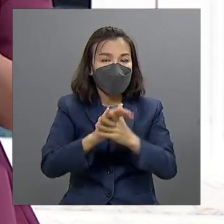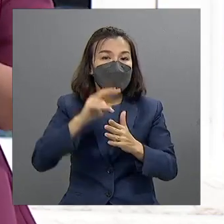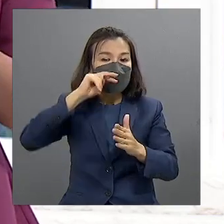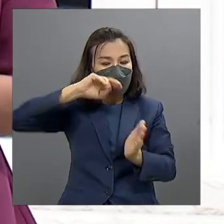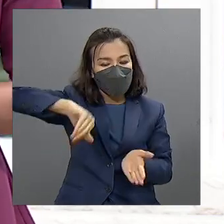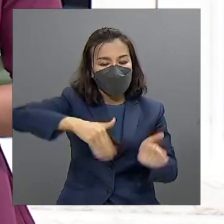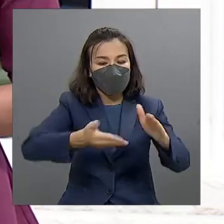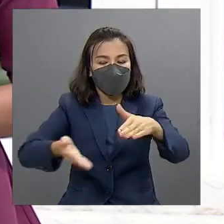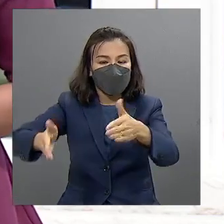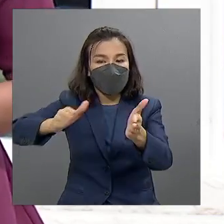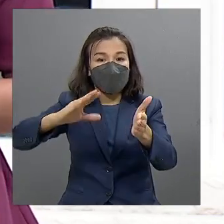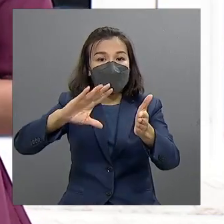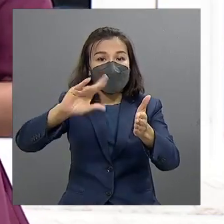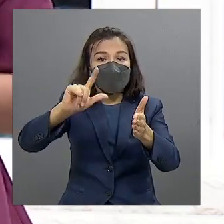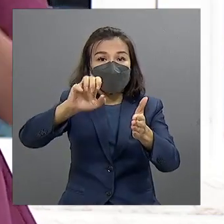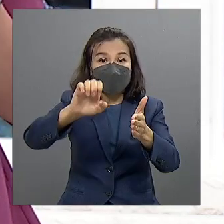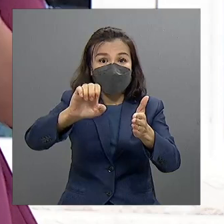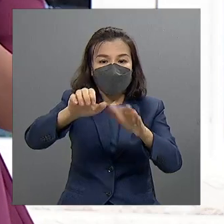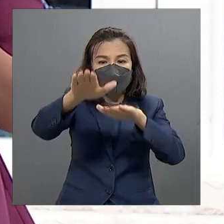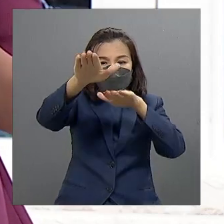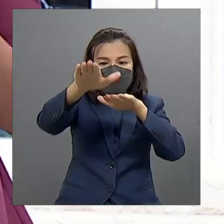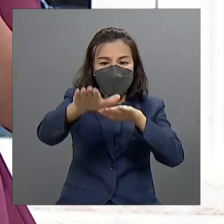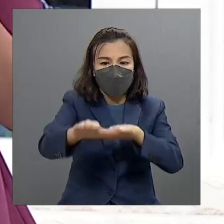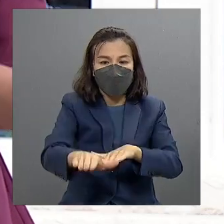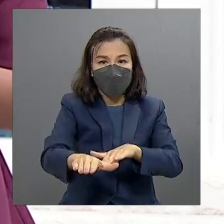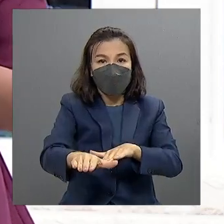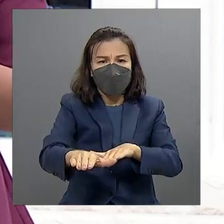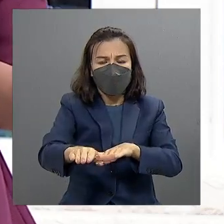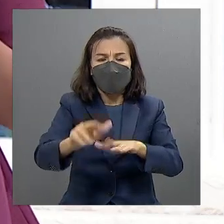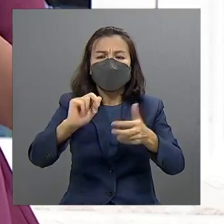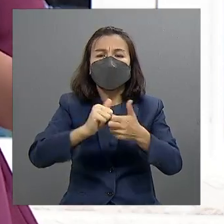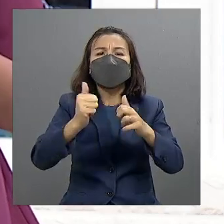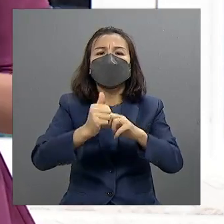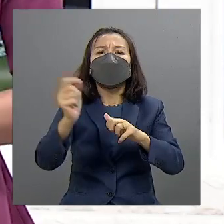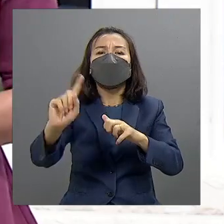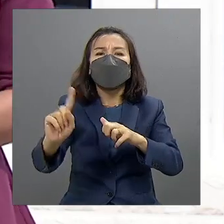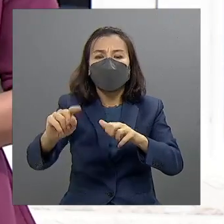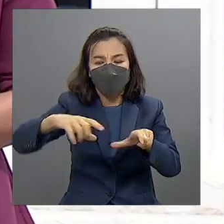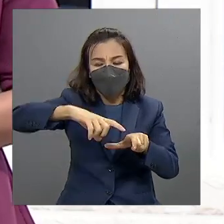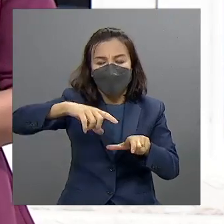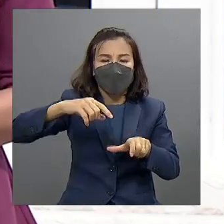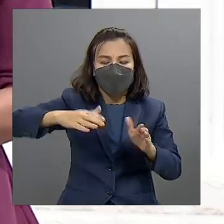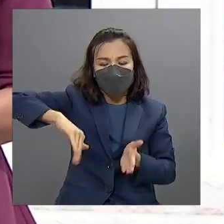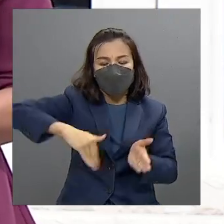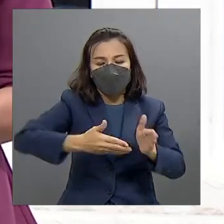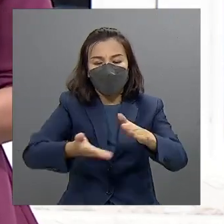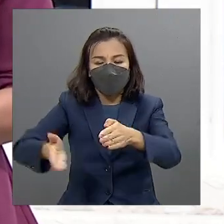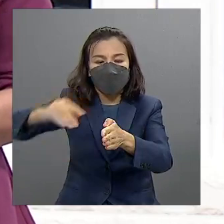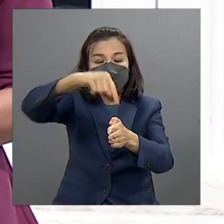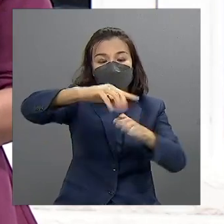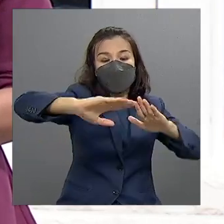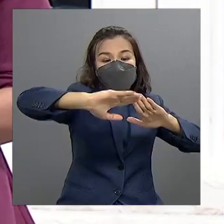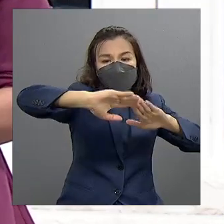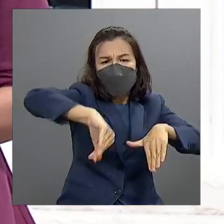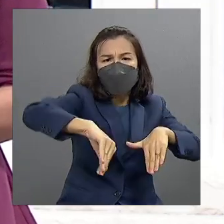ระดับลงยังรดเร็วแล้วนะคะก็ทำให้ตะหิ่งสุดค่ะแต่กรินนี้ชาวบ้านสงสัยว่ filter